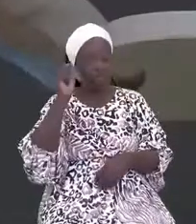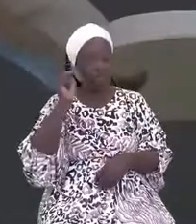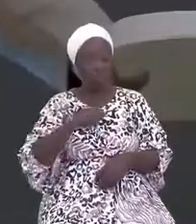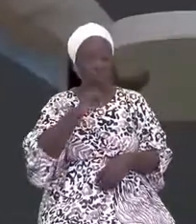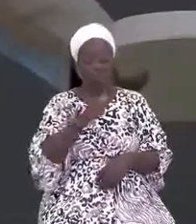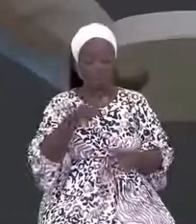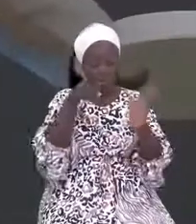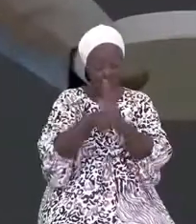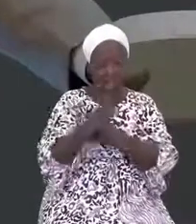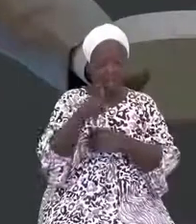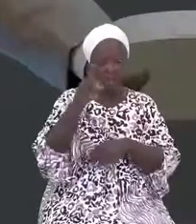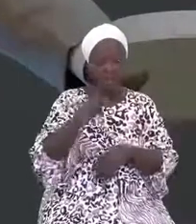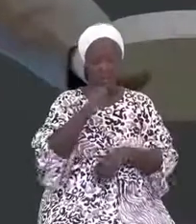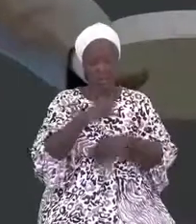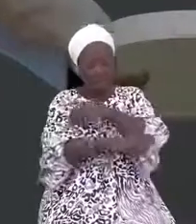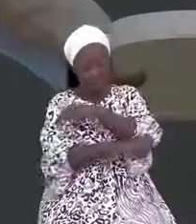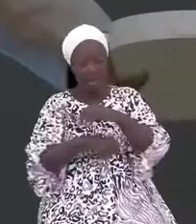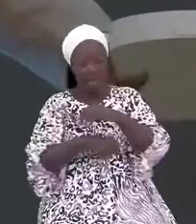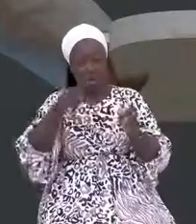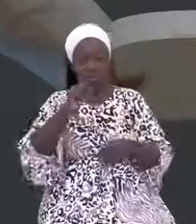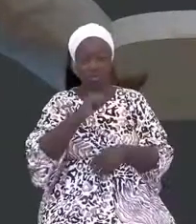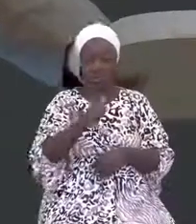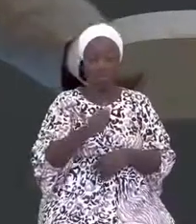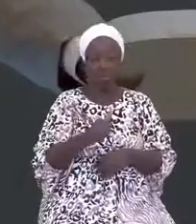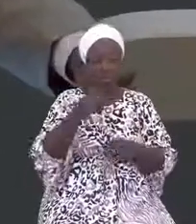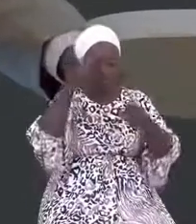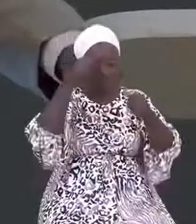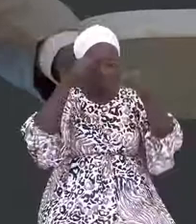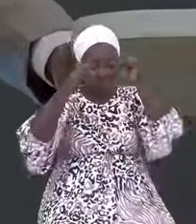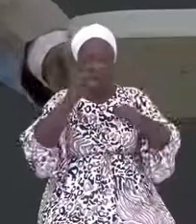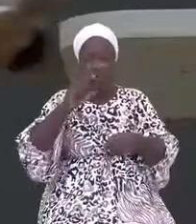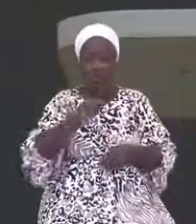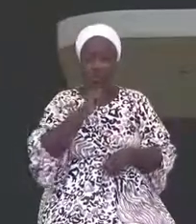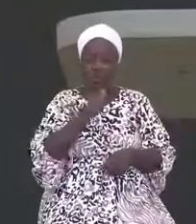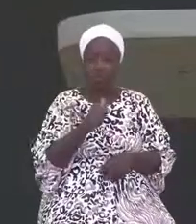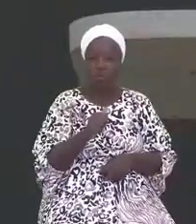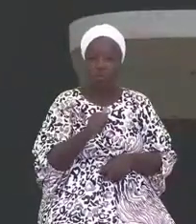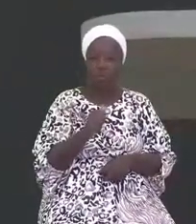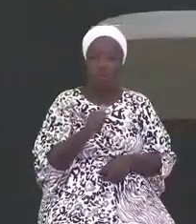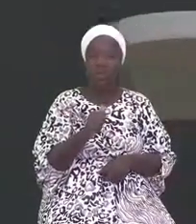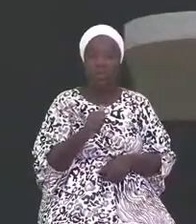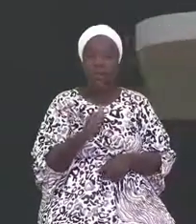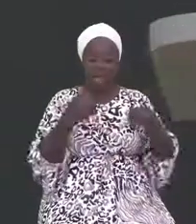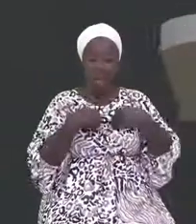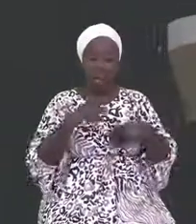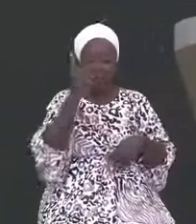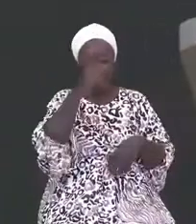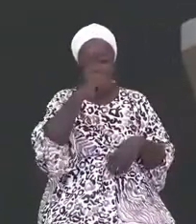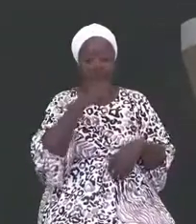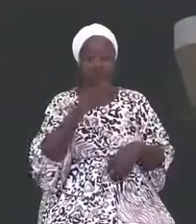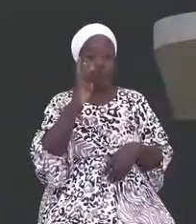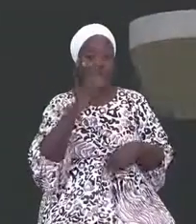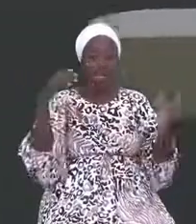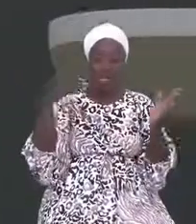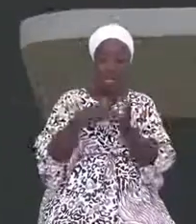Tu commettras pas de meurtre. Tu ne tueras pas. Tu ne voleras pas. Tu ne commettras portera pas de